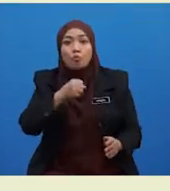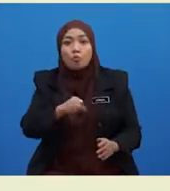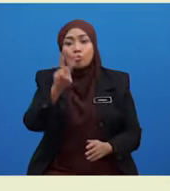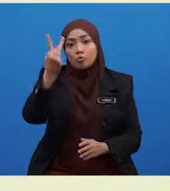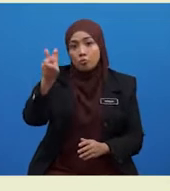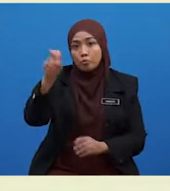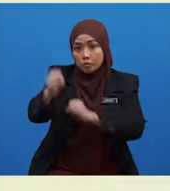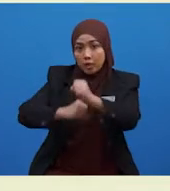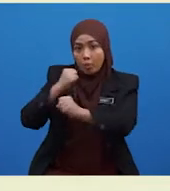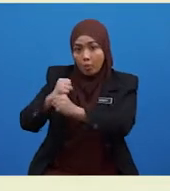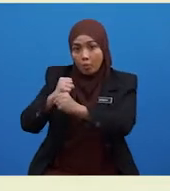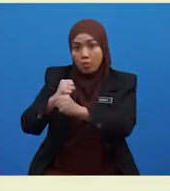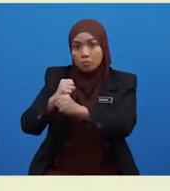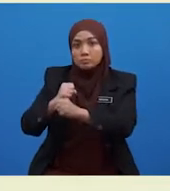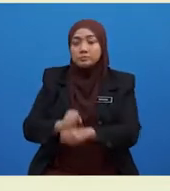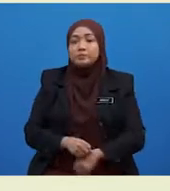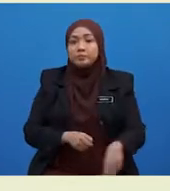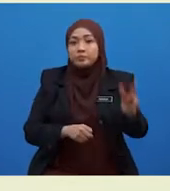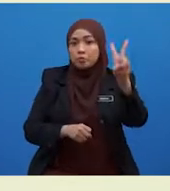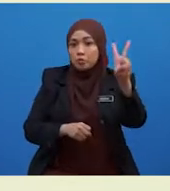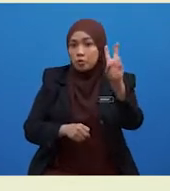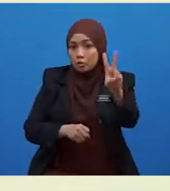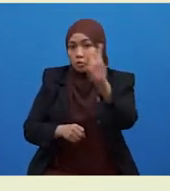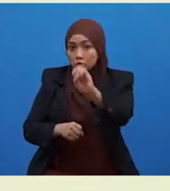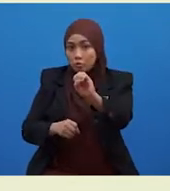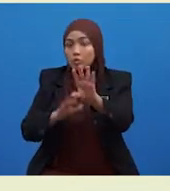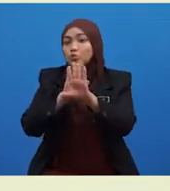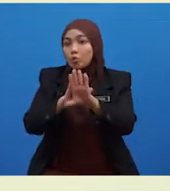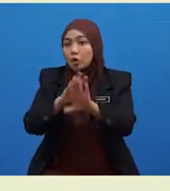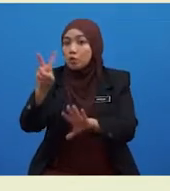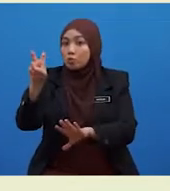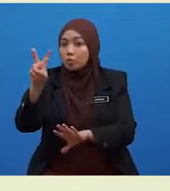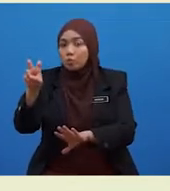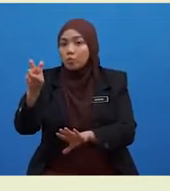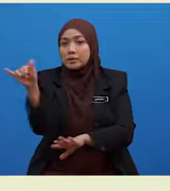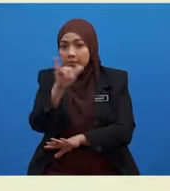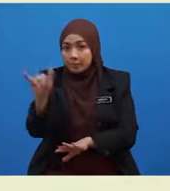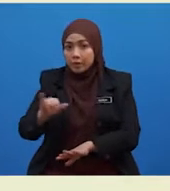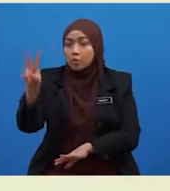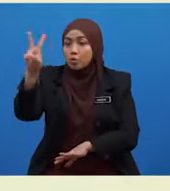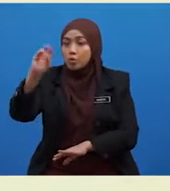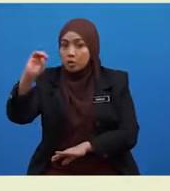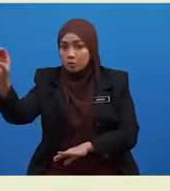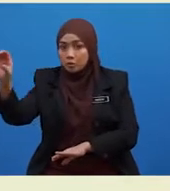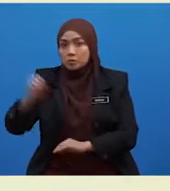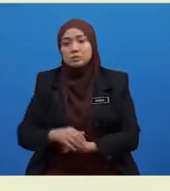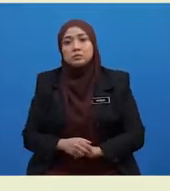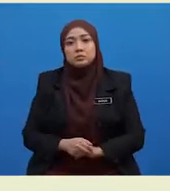umur 20 tahun. Maka kadar nadi maksimum adalah 220 tolak 20 sama dengan